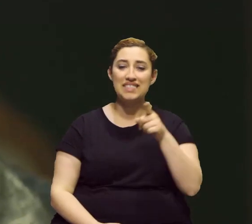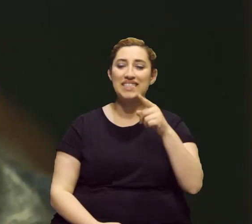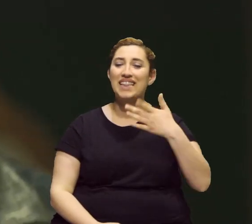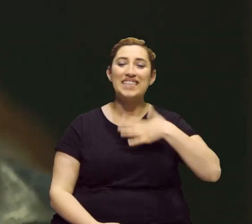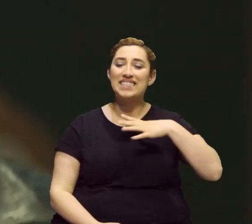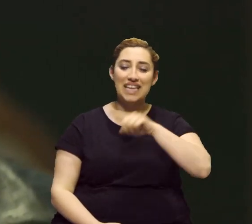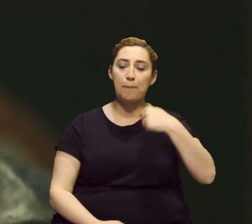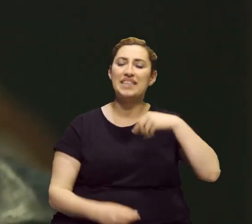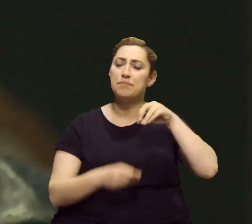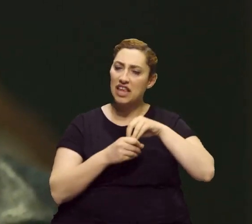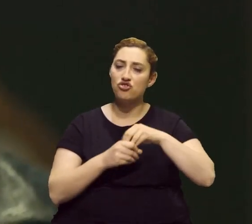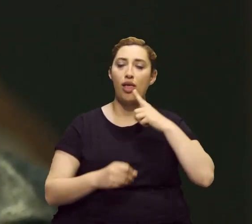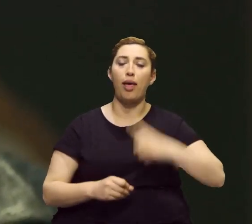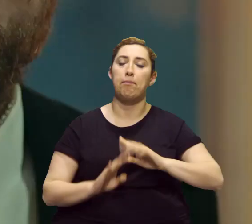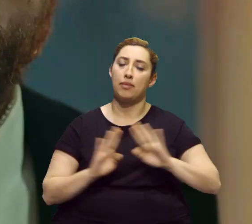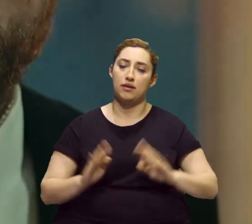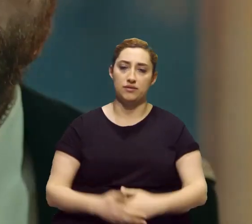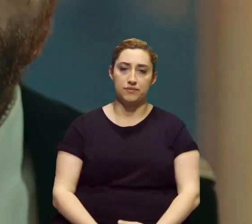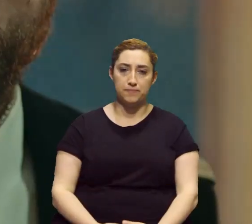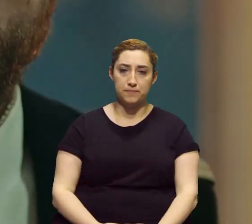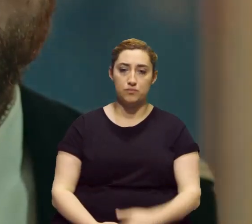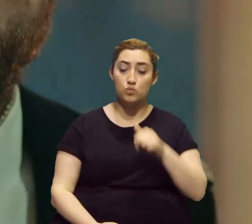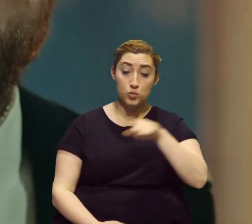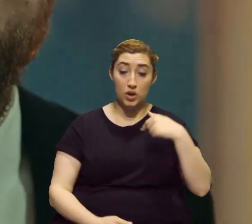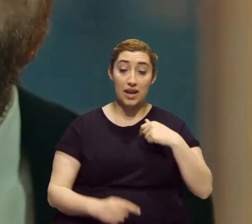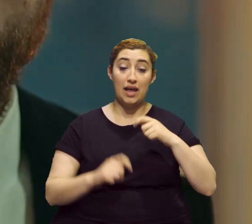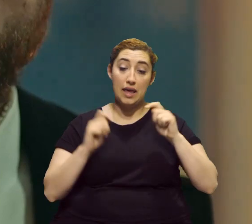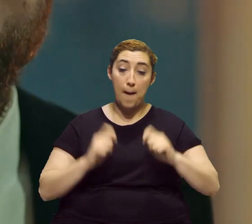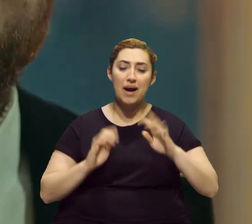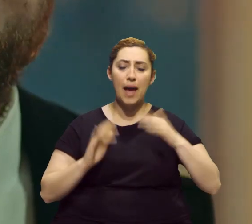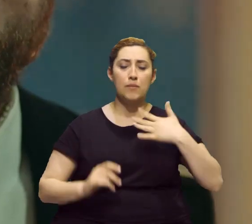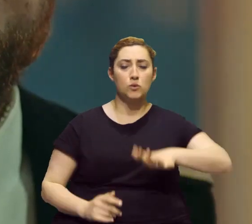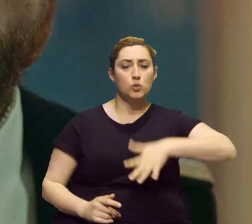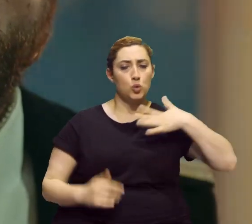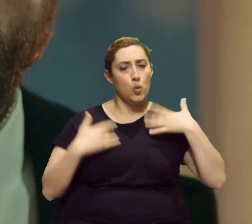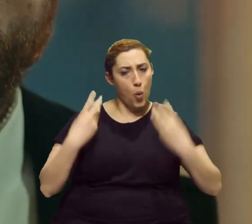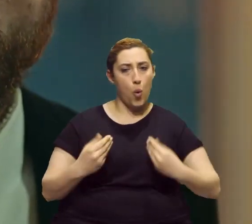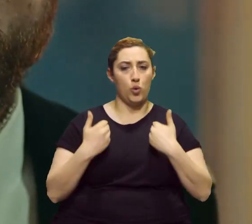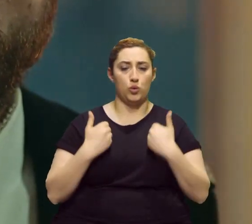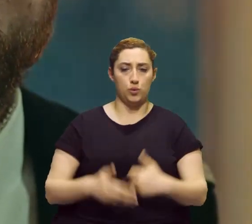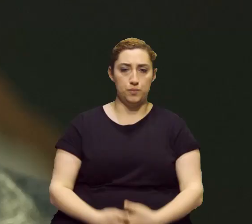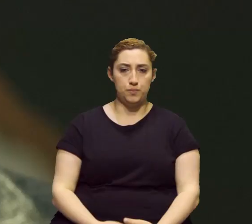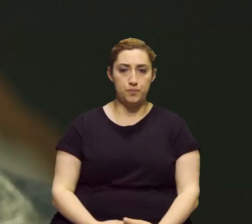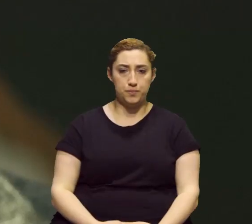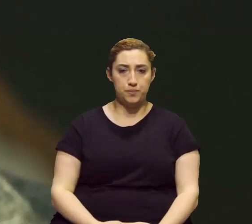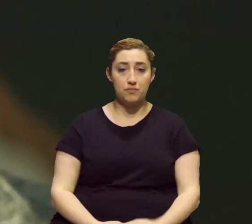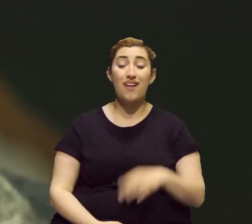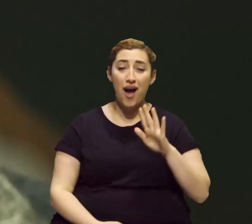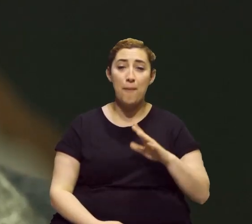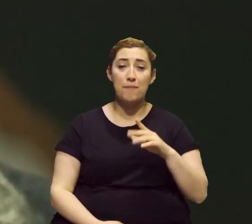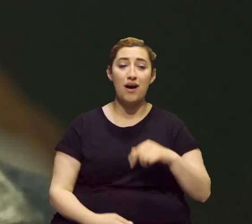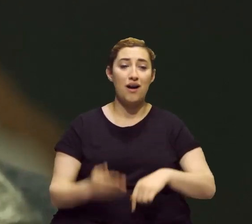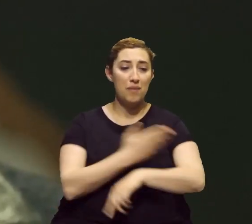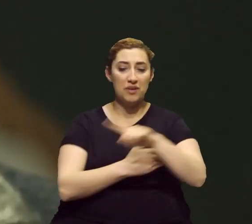sizin istekleriniz bizim için emirdir. Bunları yerine getirmekten hep onur ve şeref duyduk. Lakin